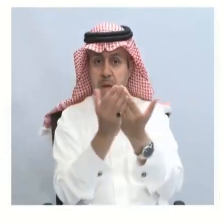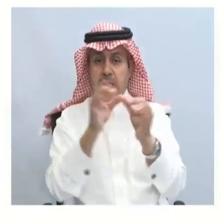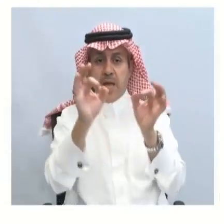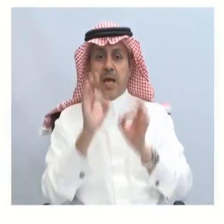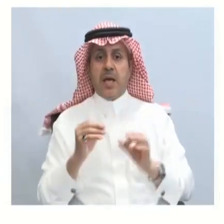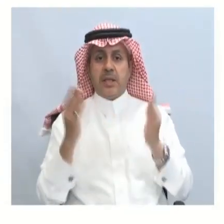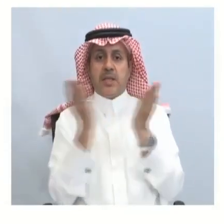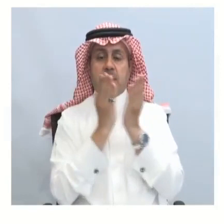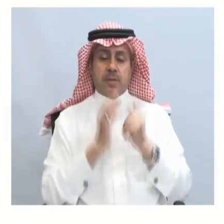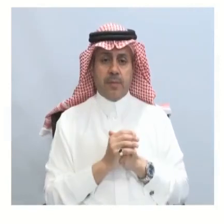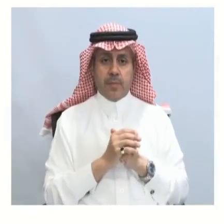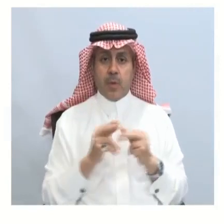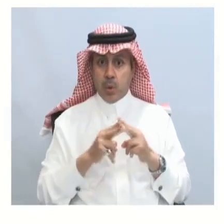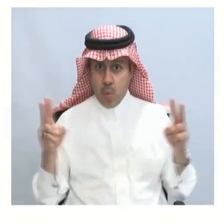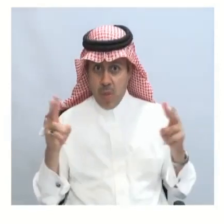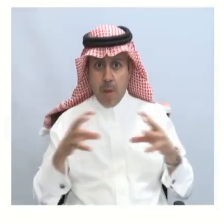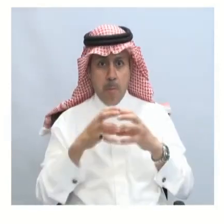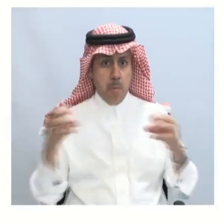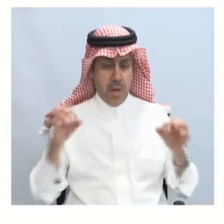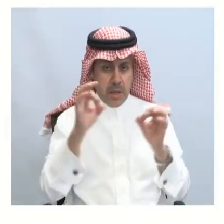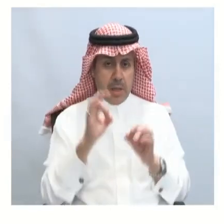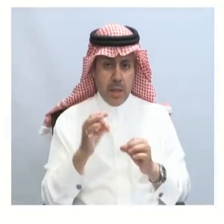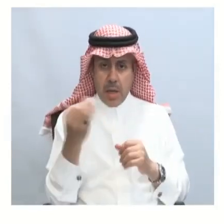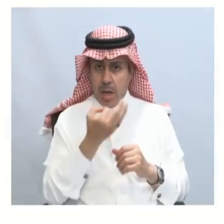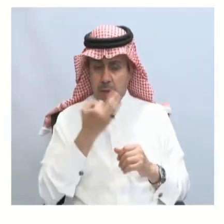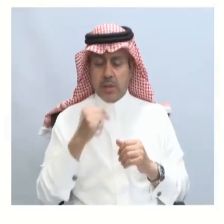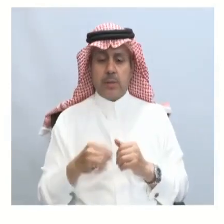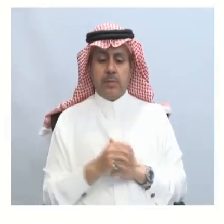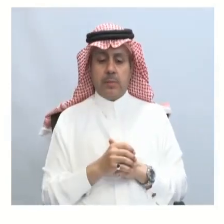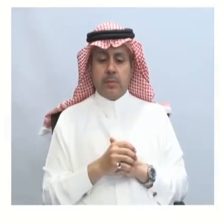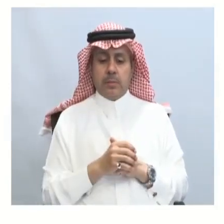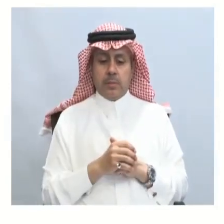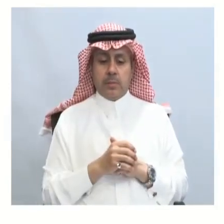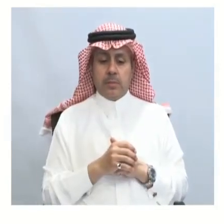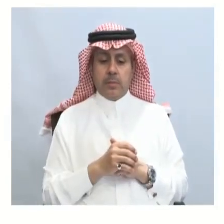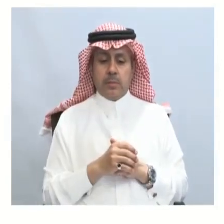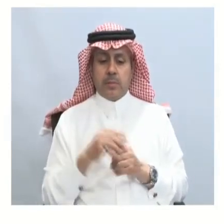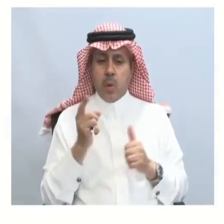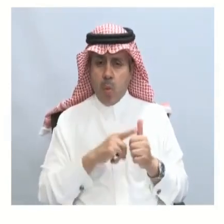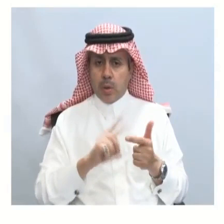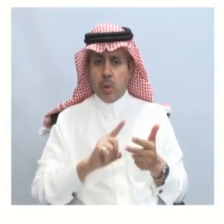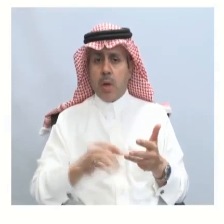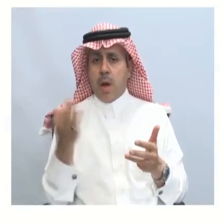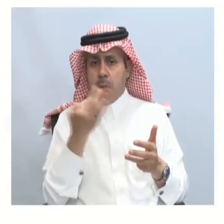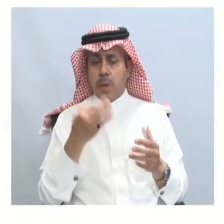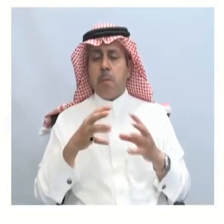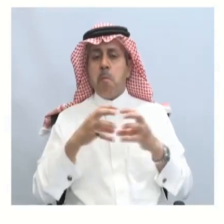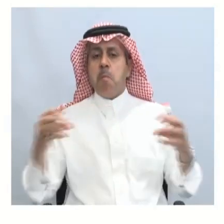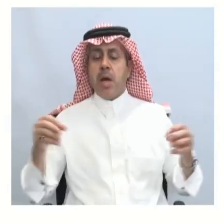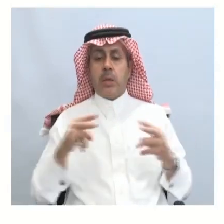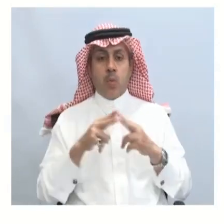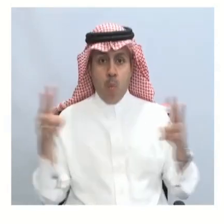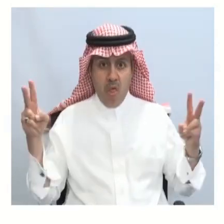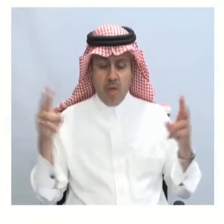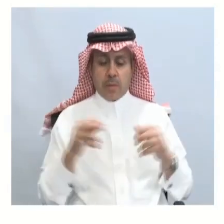وايضا توضح معاني الكلمات الاتيه اتقوا الله حق تقاته واعتصموا بحبل الله الف ولا